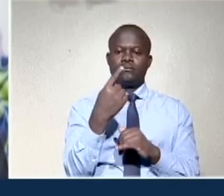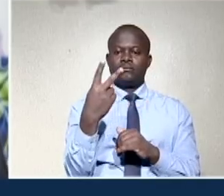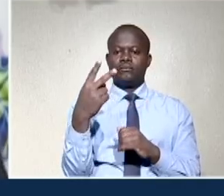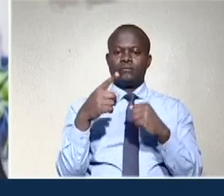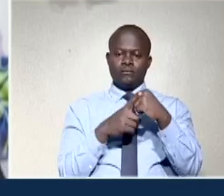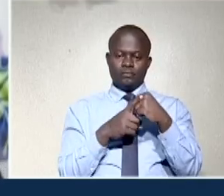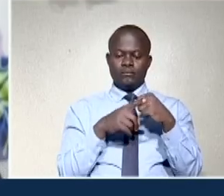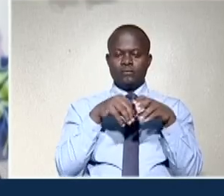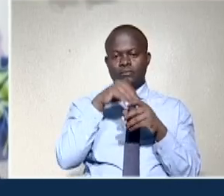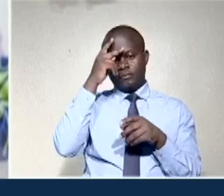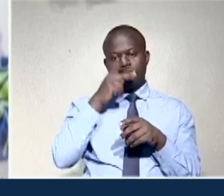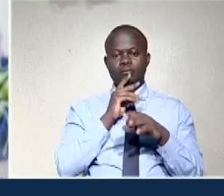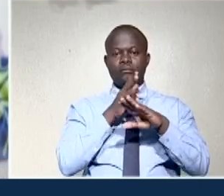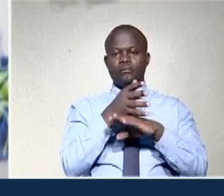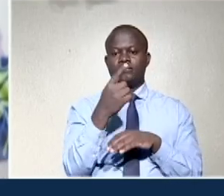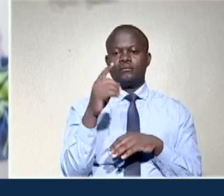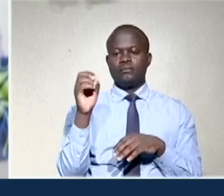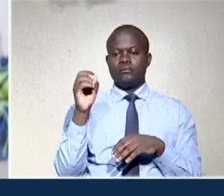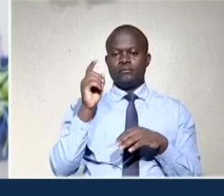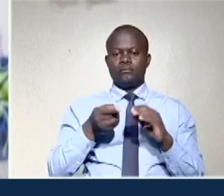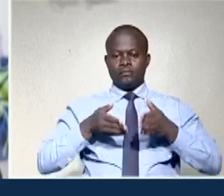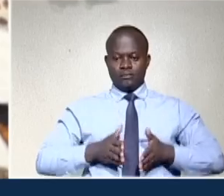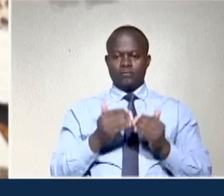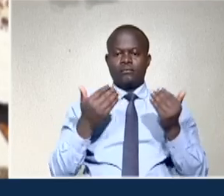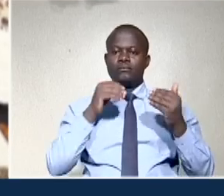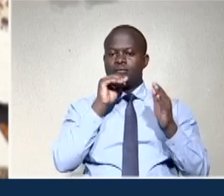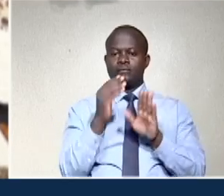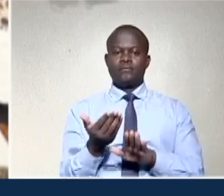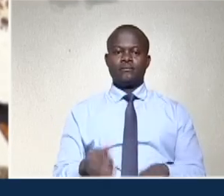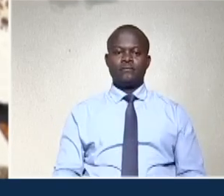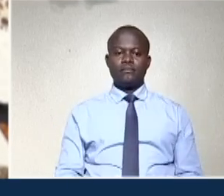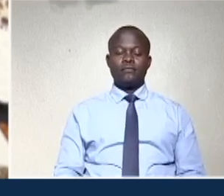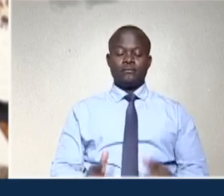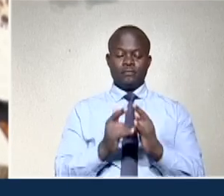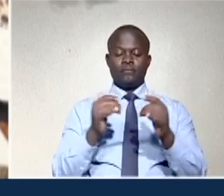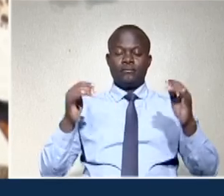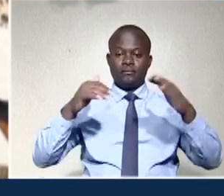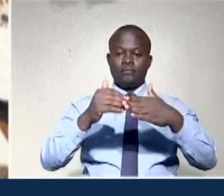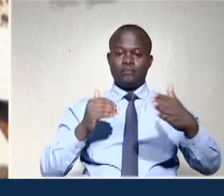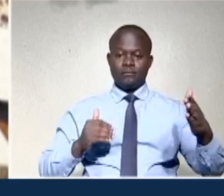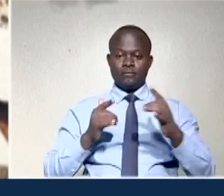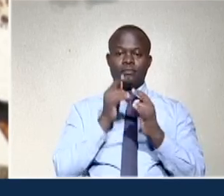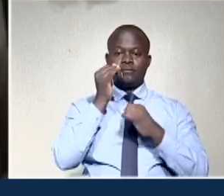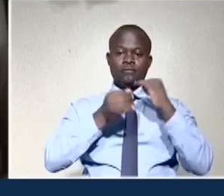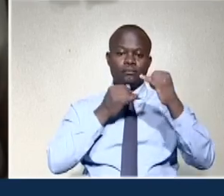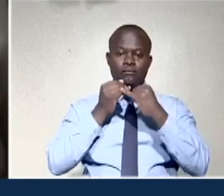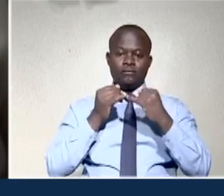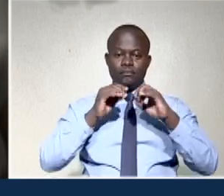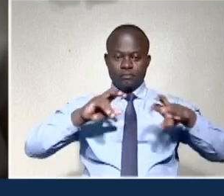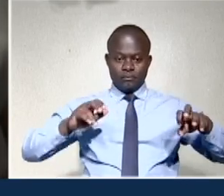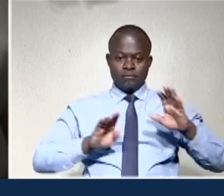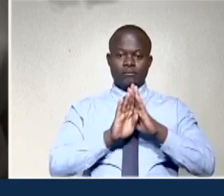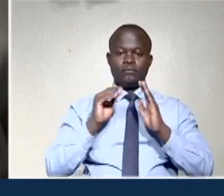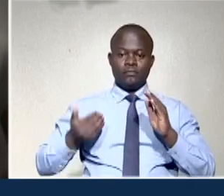2026 ku babyeyi ibihumbi ijana b'ababyeyi abana bazima Iyi nama iteranye mbere ho gato yuko inama mpuzamahanga yiga ku iterambere